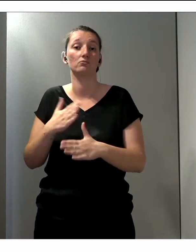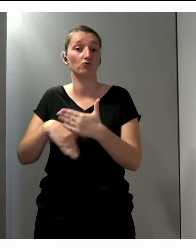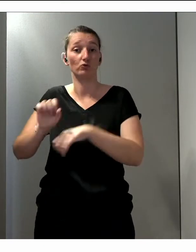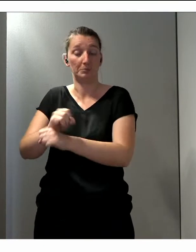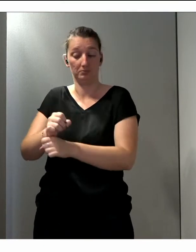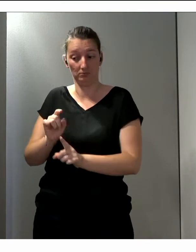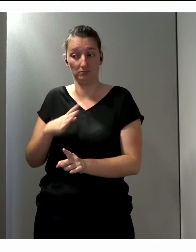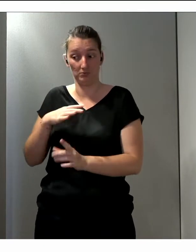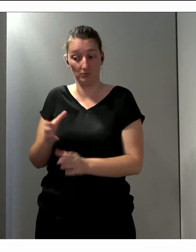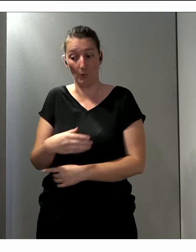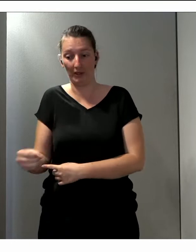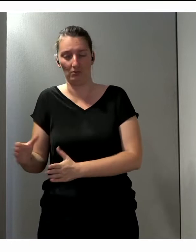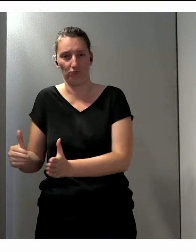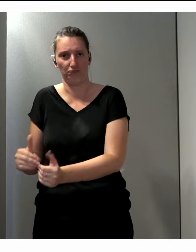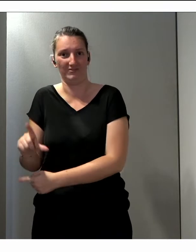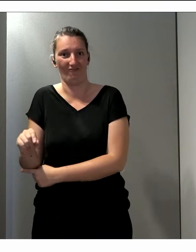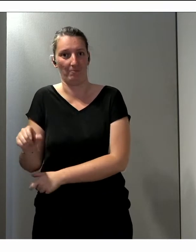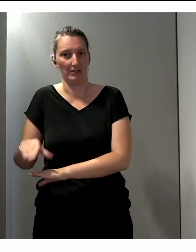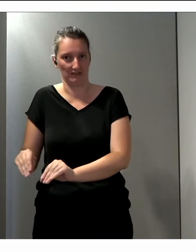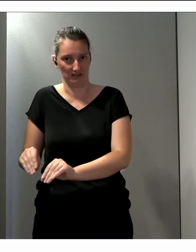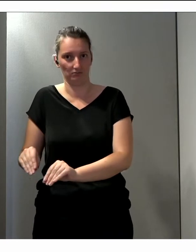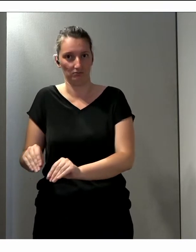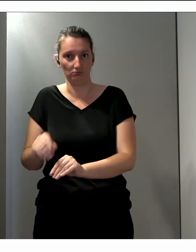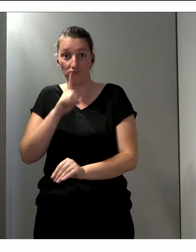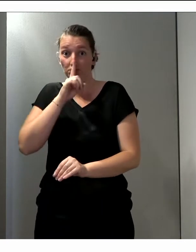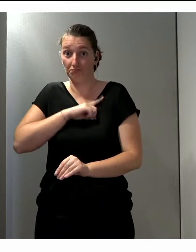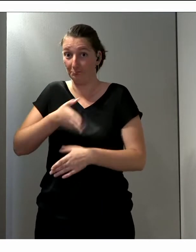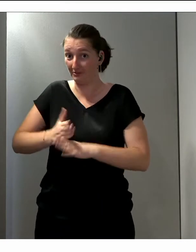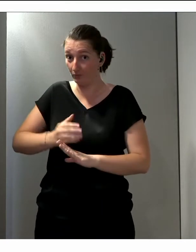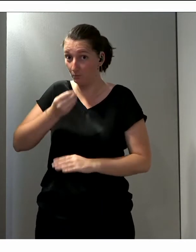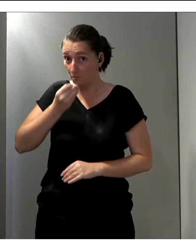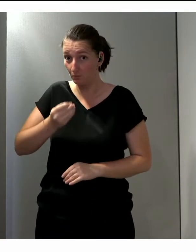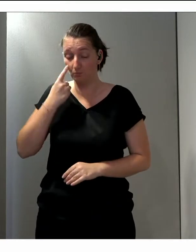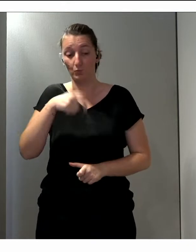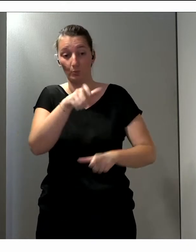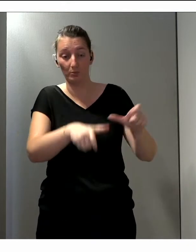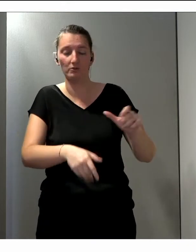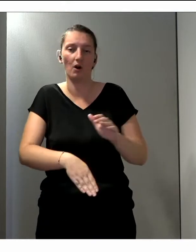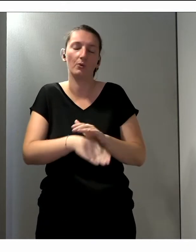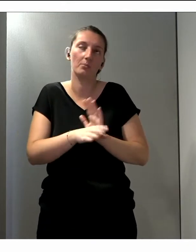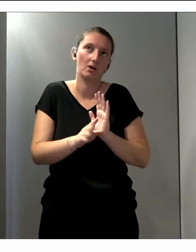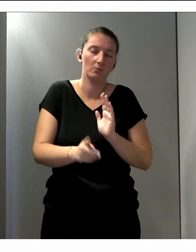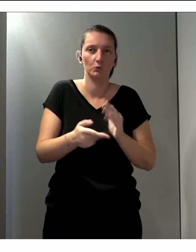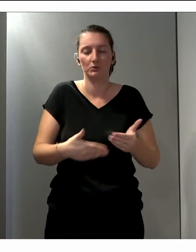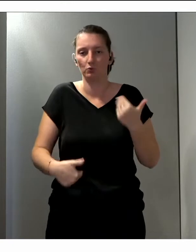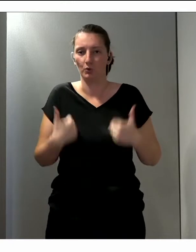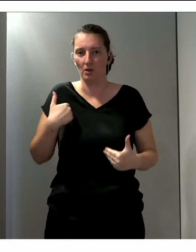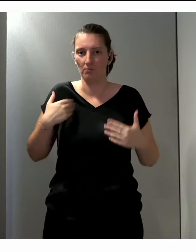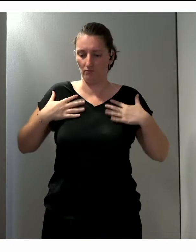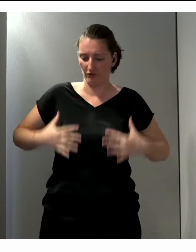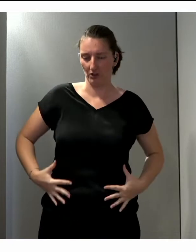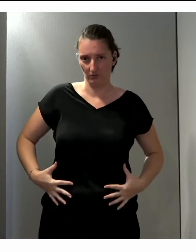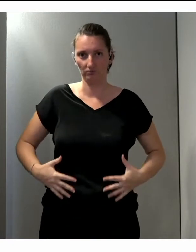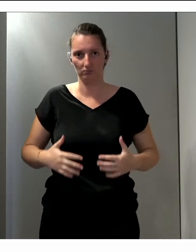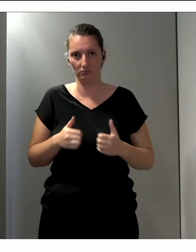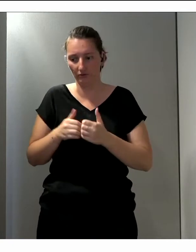détention spécifiquement prévu pour des personnes présentant au départ des handicaps plutôt uniquement moteurs, avec des cellules du